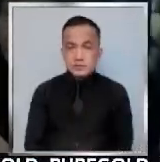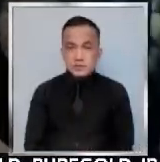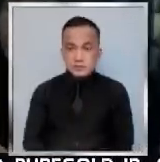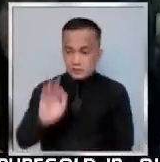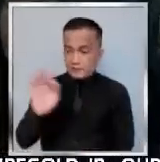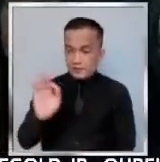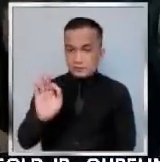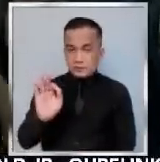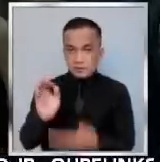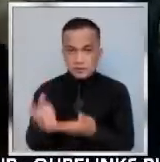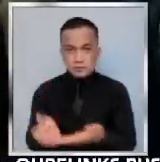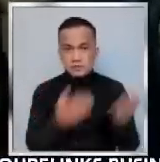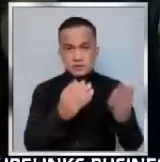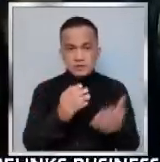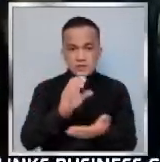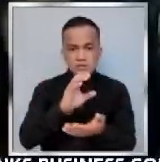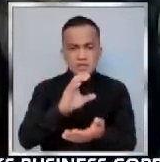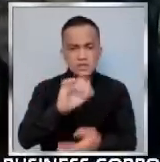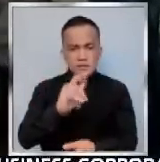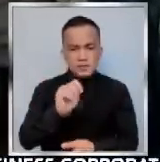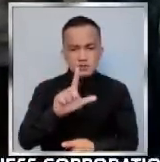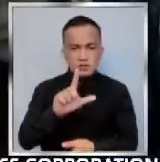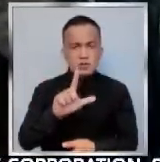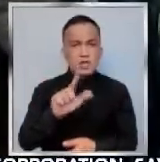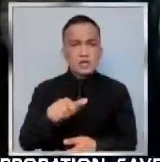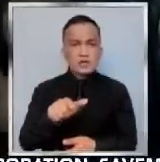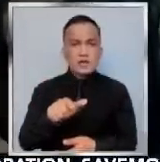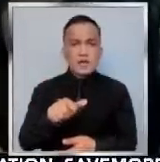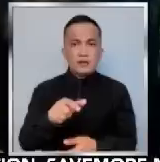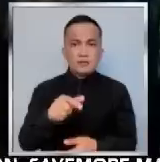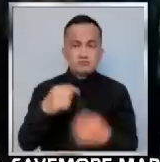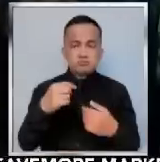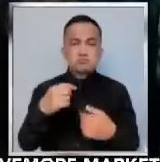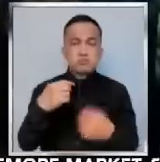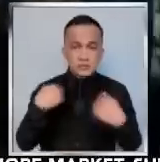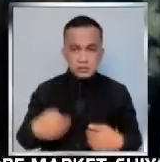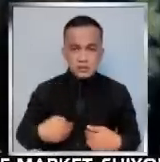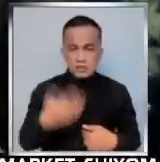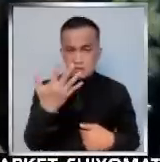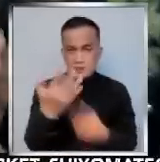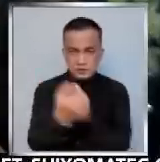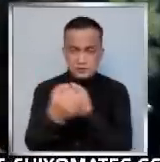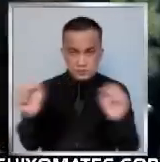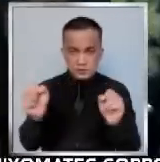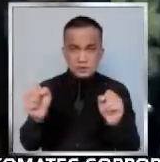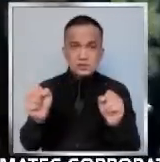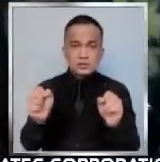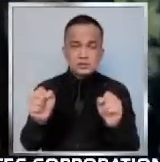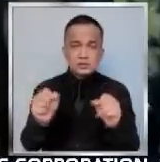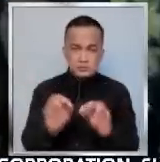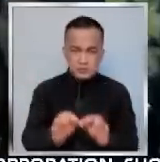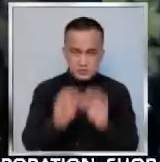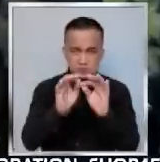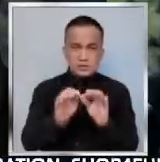dadalhin daw sa Capitol Compound ang 5 rescuer upang doon ay pagmisahan at bigyan ng luksang parangal. Yan